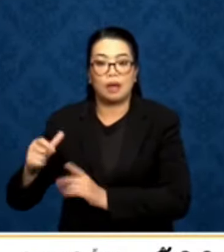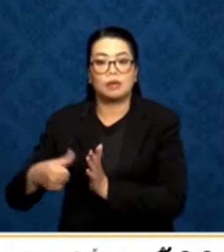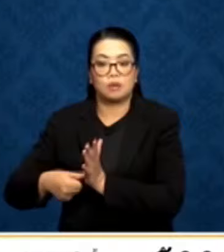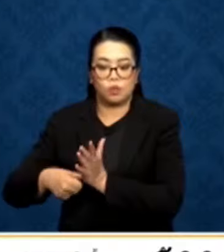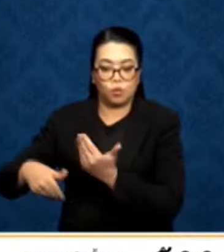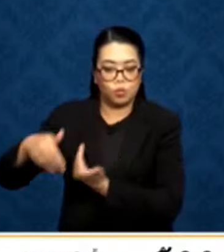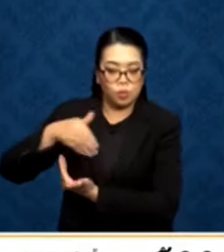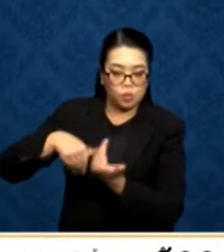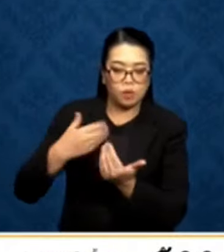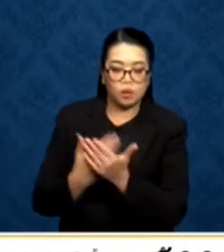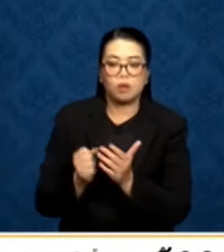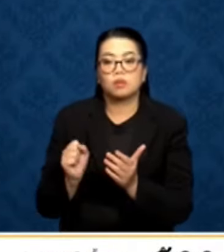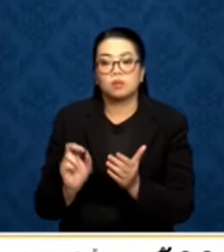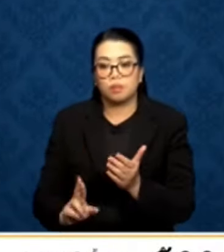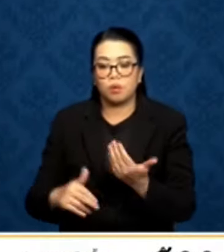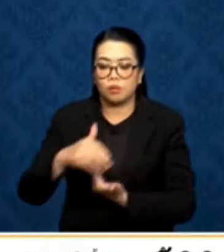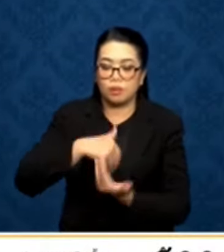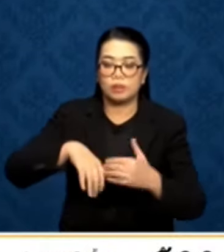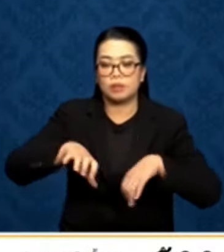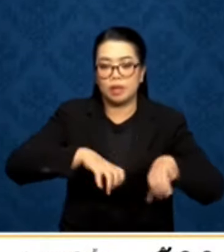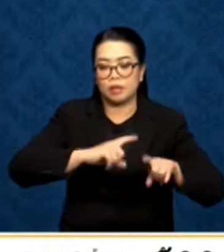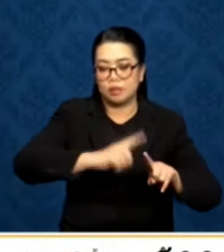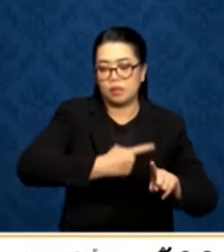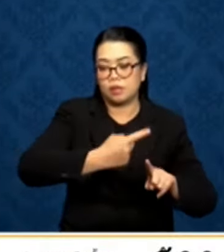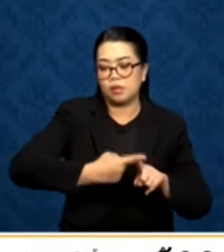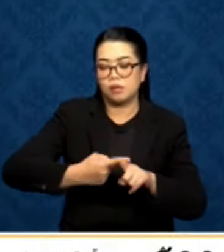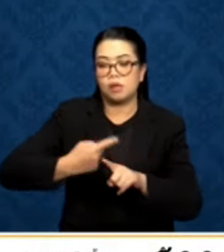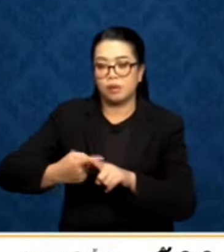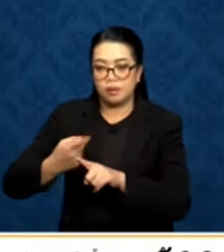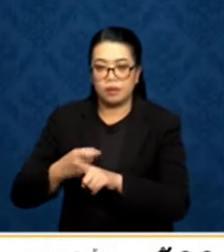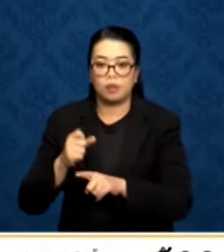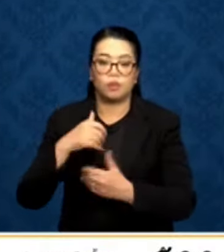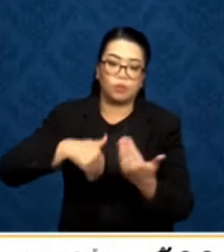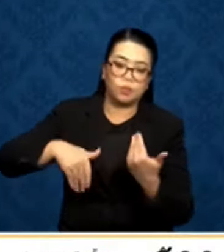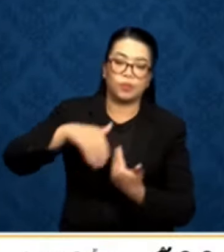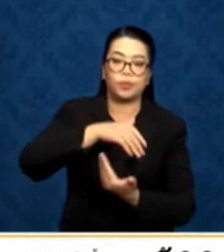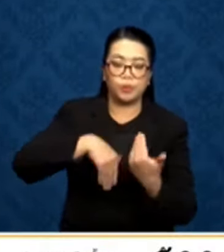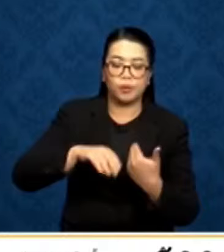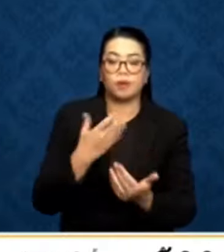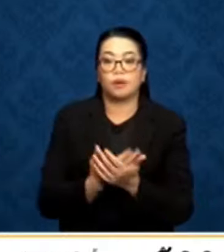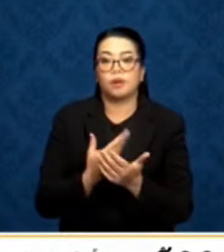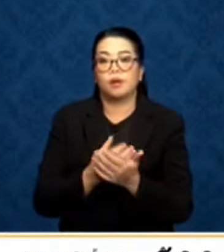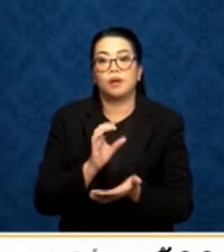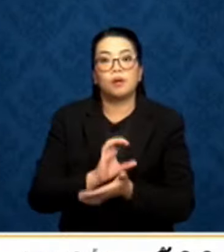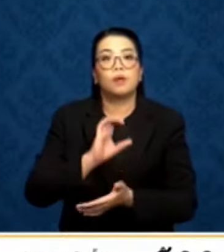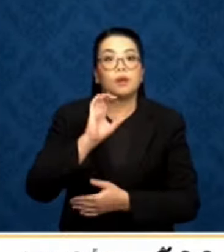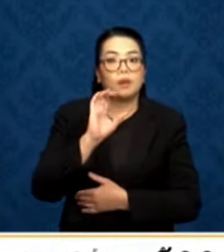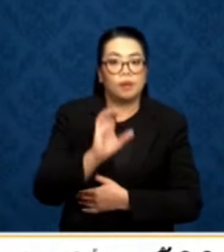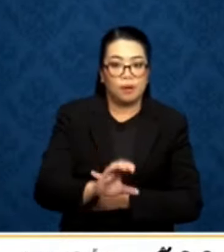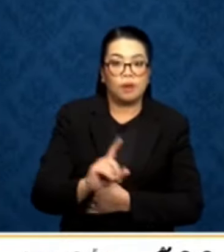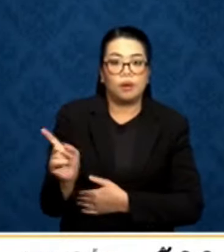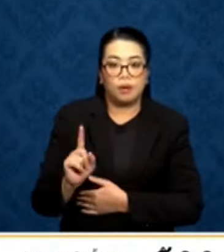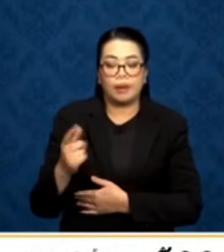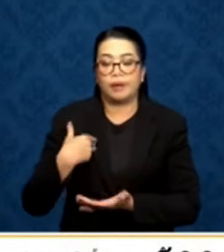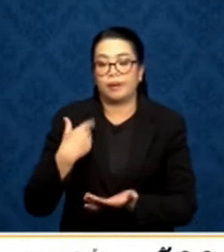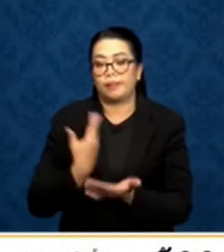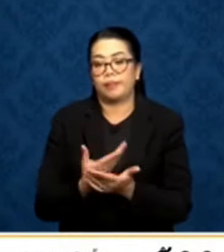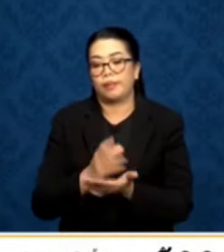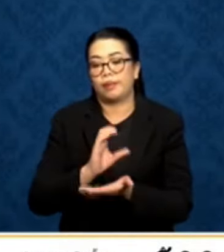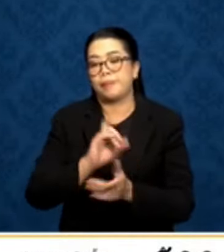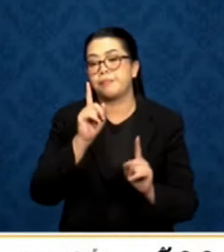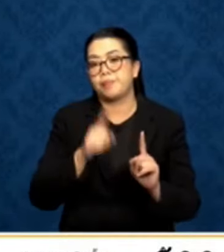หมุนเวียนเงินสำรองในการบริหารเดือนต่อเดือนของการเคหะแห่งชาตินะครับดังนั้นเงินลงทุนของการเคหะนั้นนะครับไม่ได้มีอยู่เพียงแค่ 1000